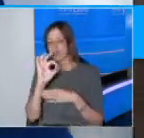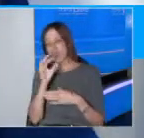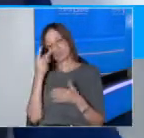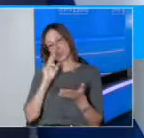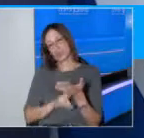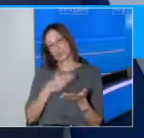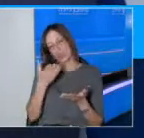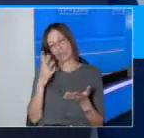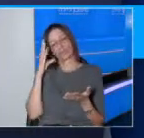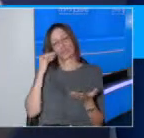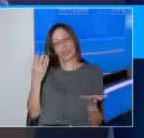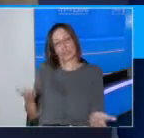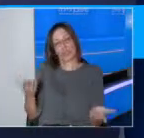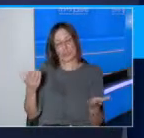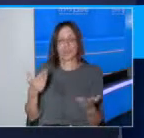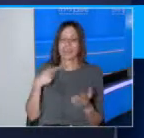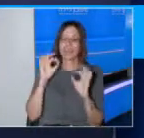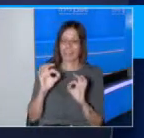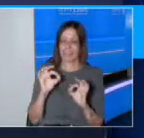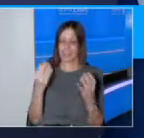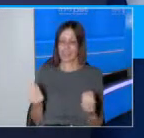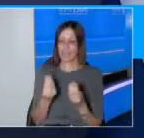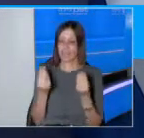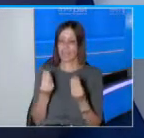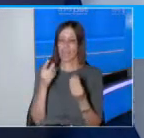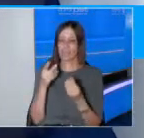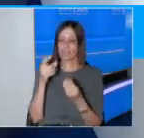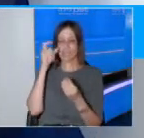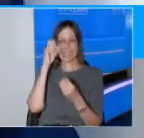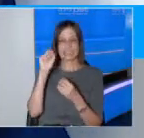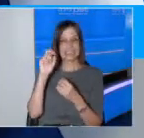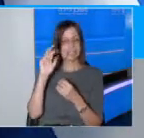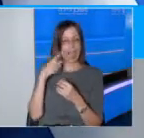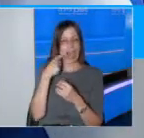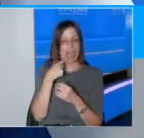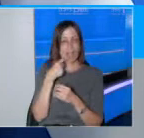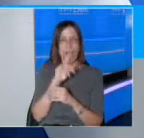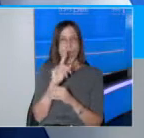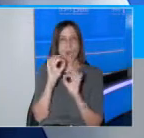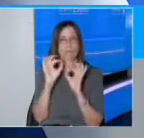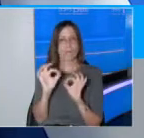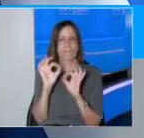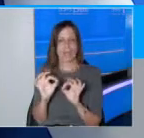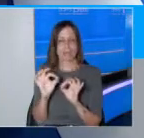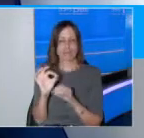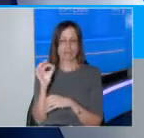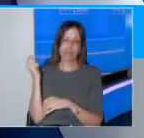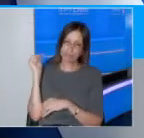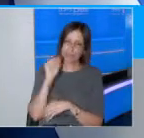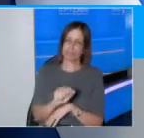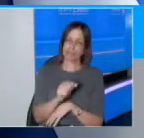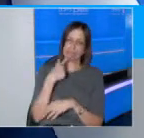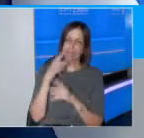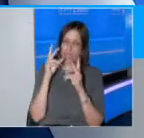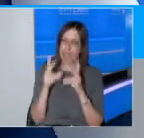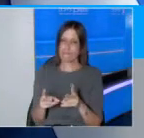זכותם. שיהנו מזה. דווקא הדברים שגדעון סער אמר לא לגמרי סוגרים את הדלת סביב